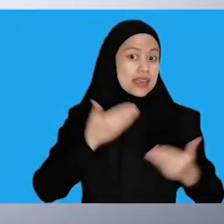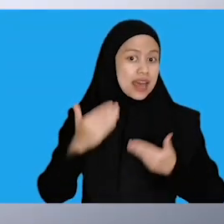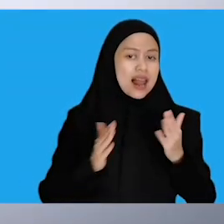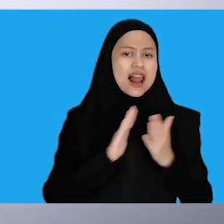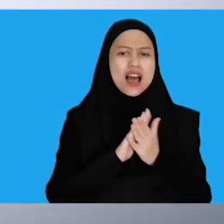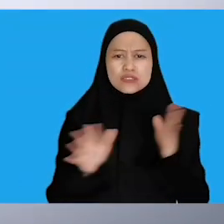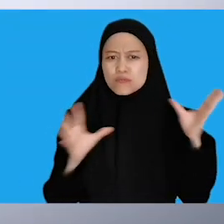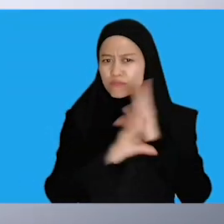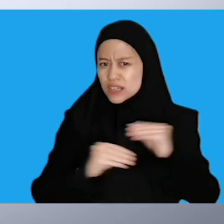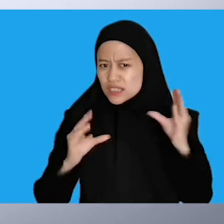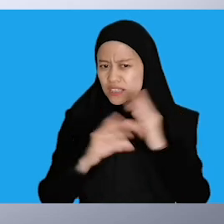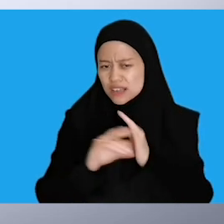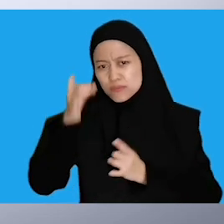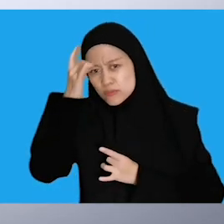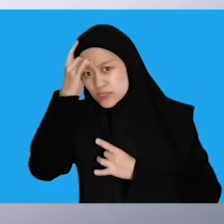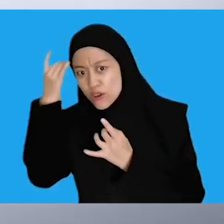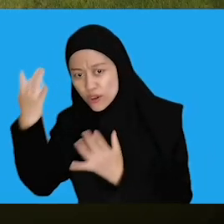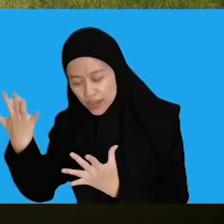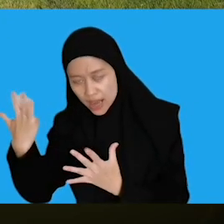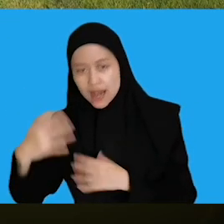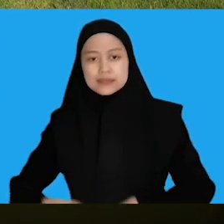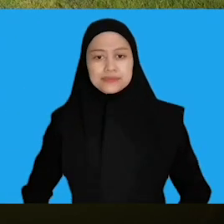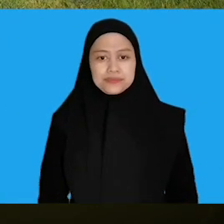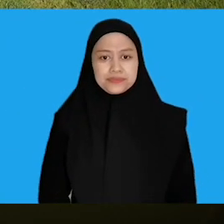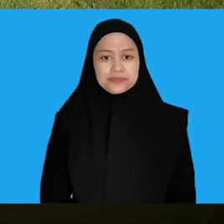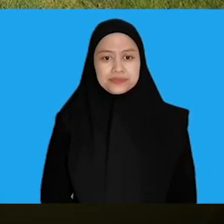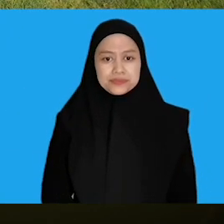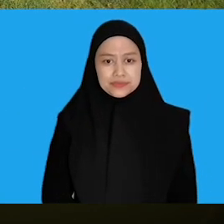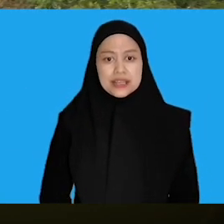Direktorat Perbibitan dan Produksi Ternak.